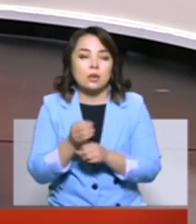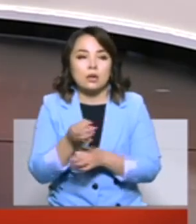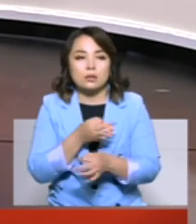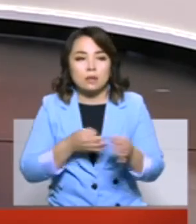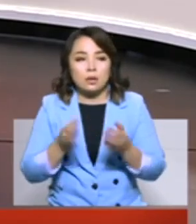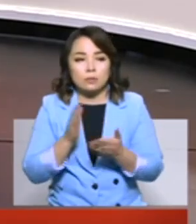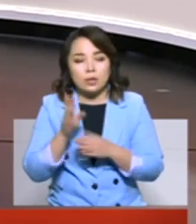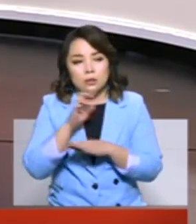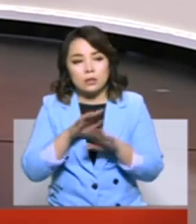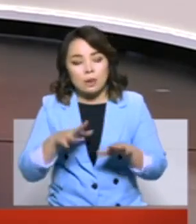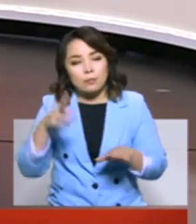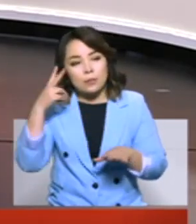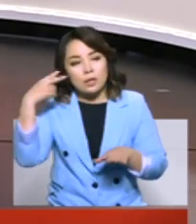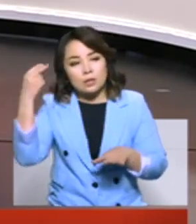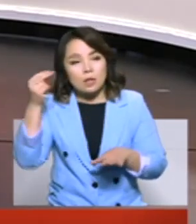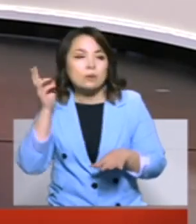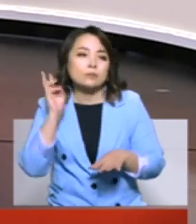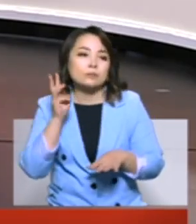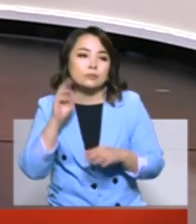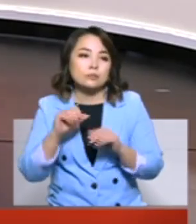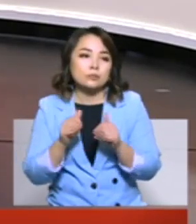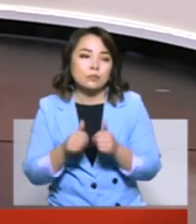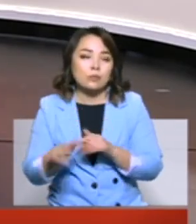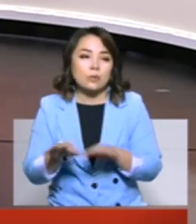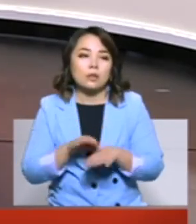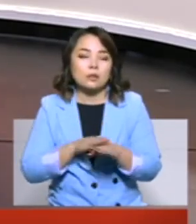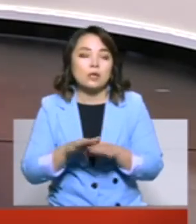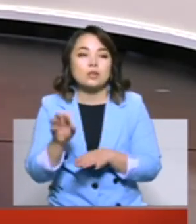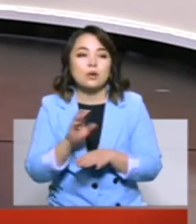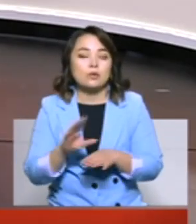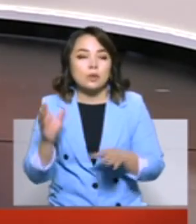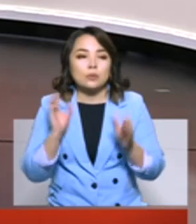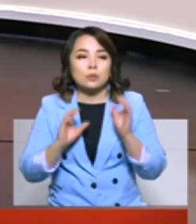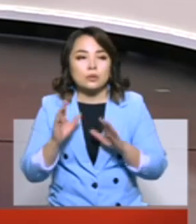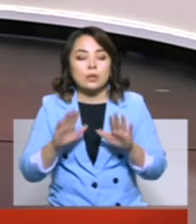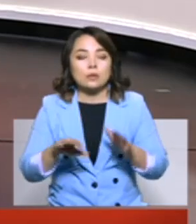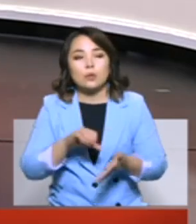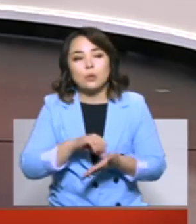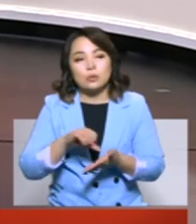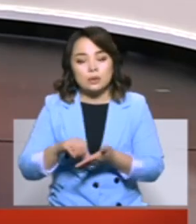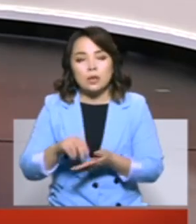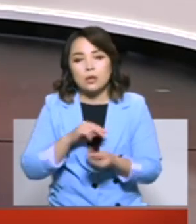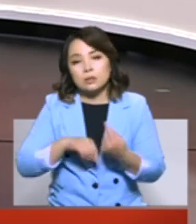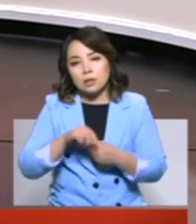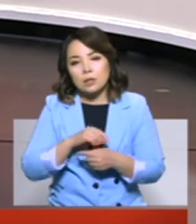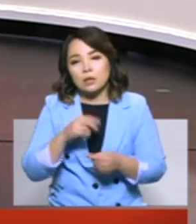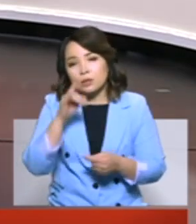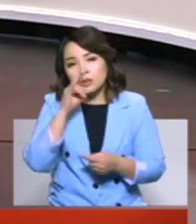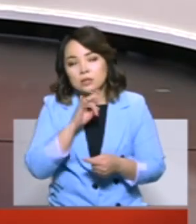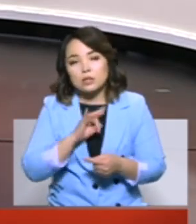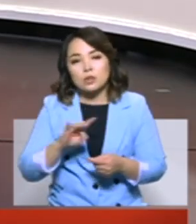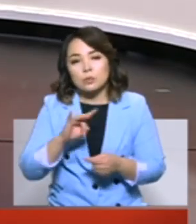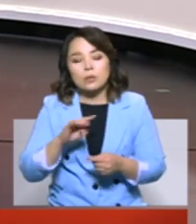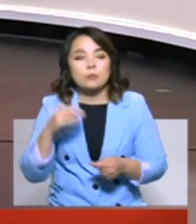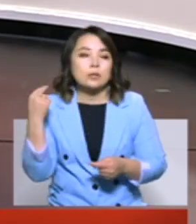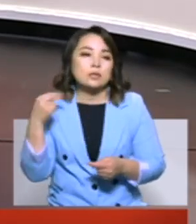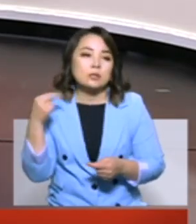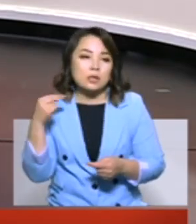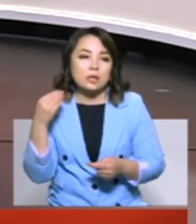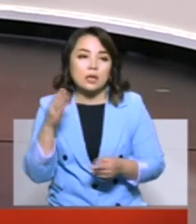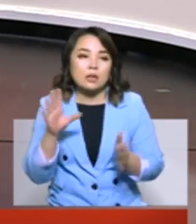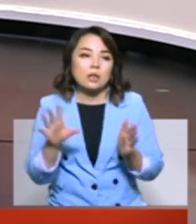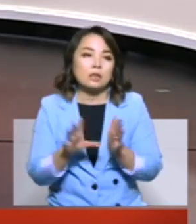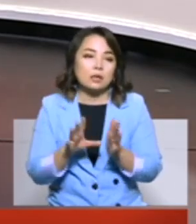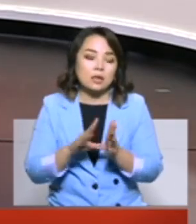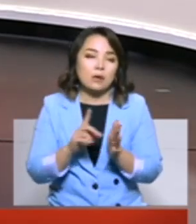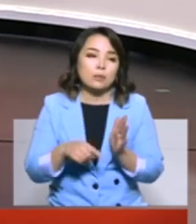талқылады. Еліміздің Бельгиядағы елшілігі ұйымдастырған шараға Еуропалық институттардың өкілдері, кәсіпкерлер мен Қазақстан Республикасы президентінің